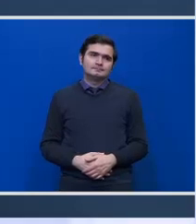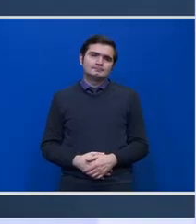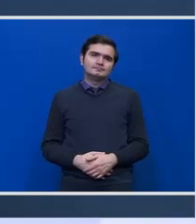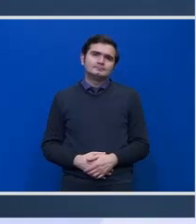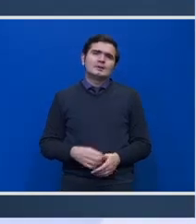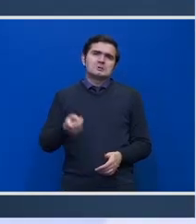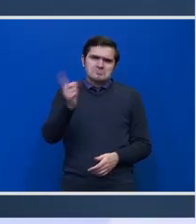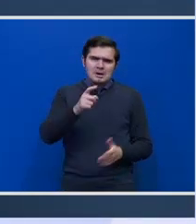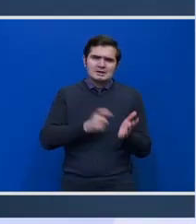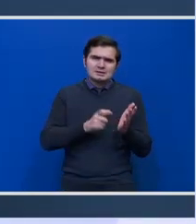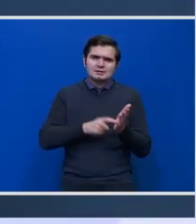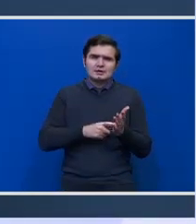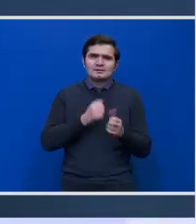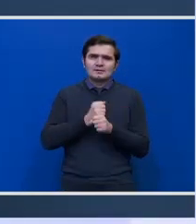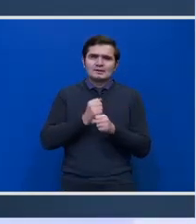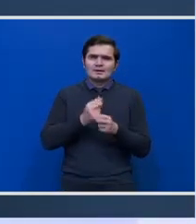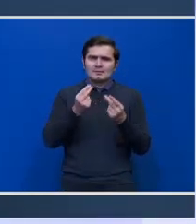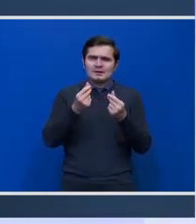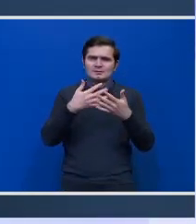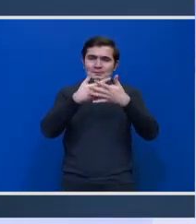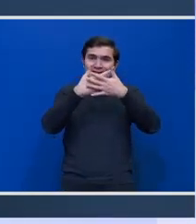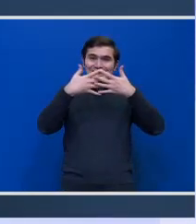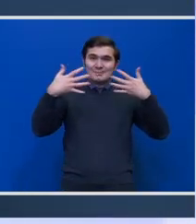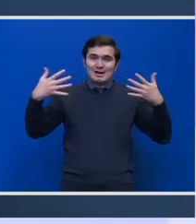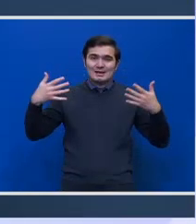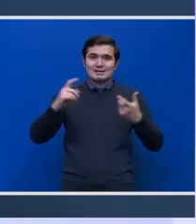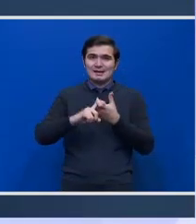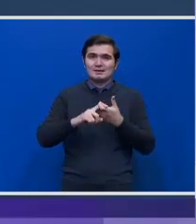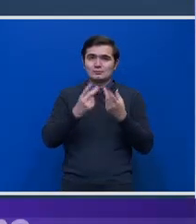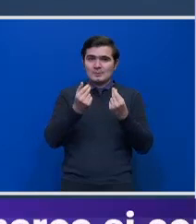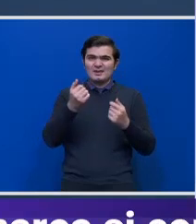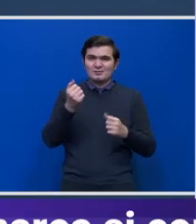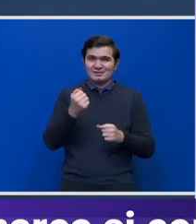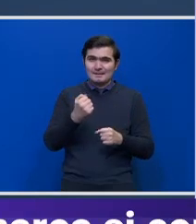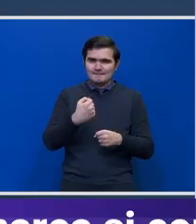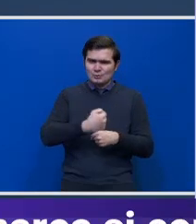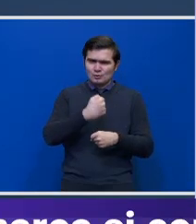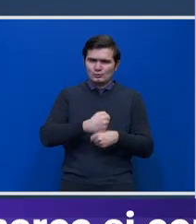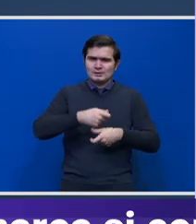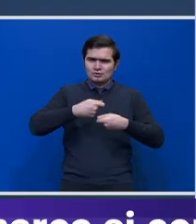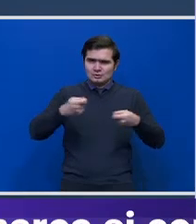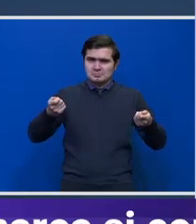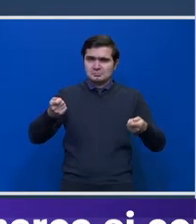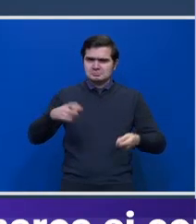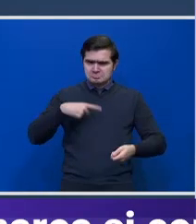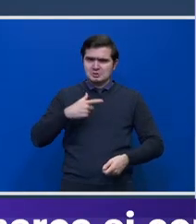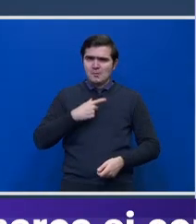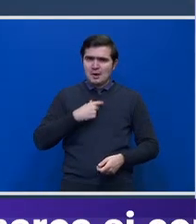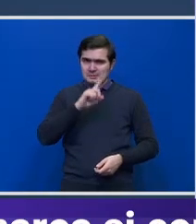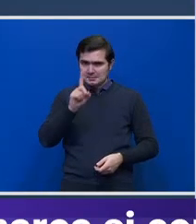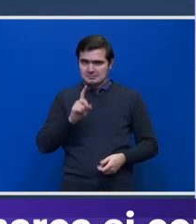Se mai solicită transparentizarea prețurilor de producție și de distribuție. E posibil acest